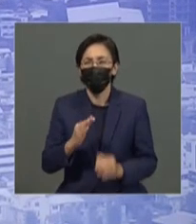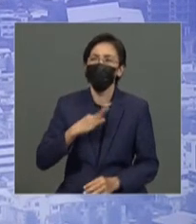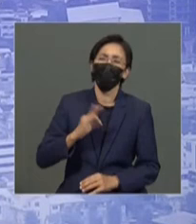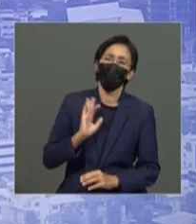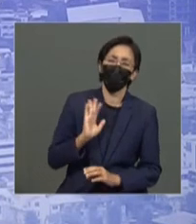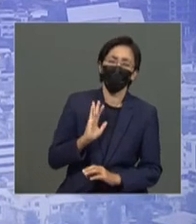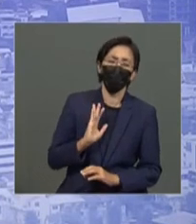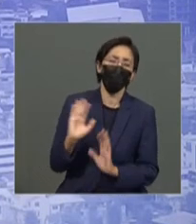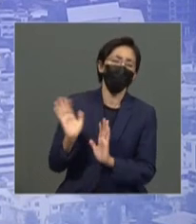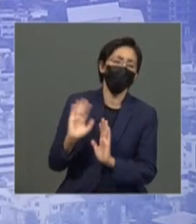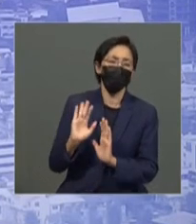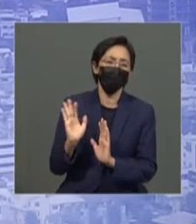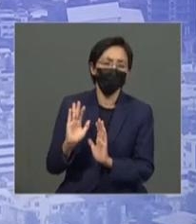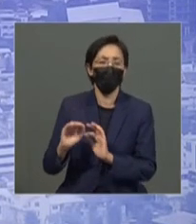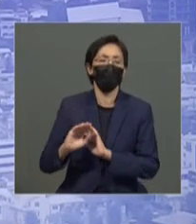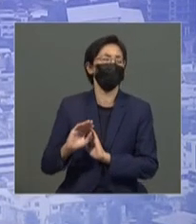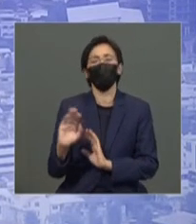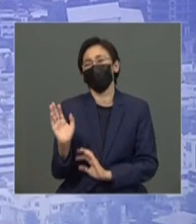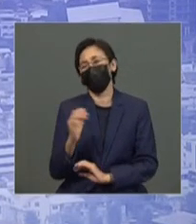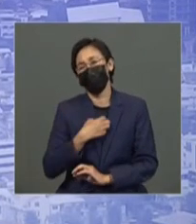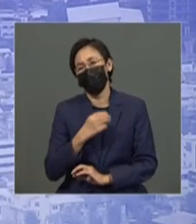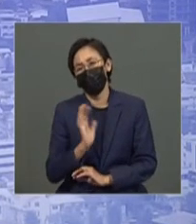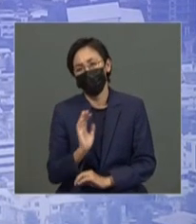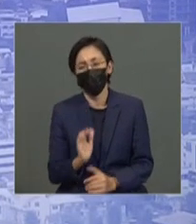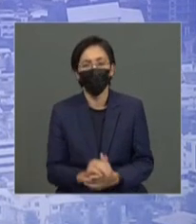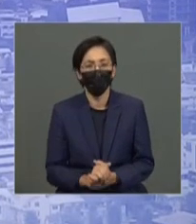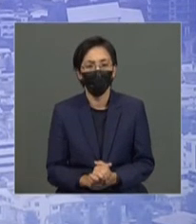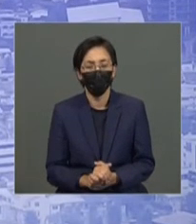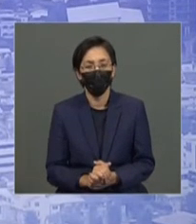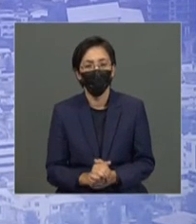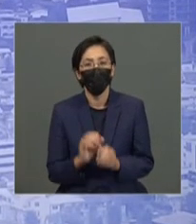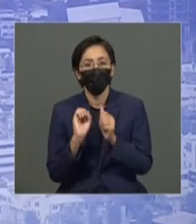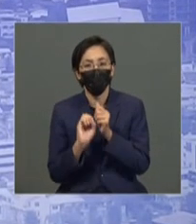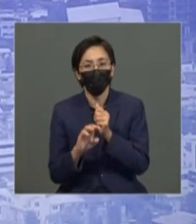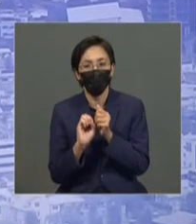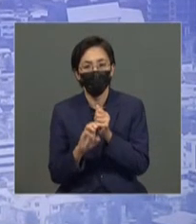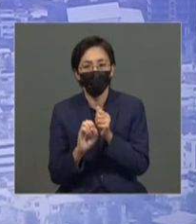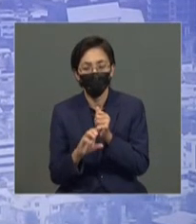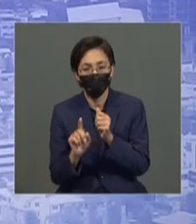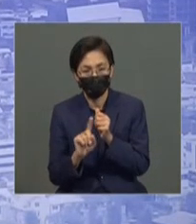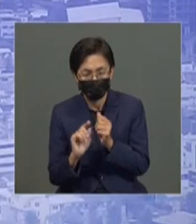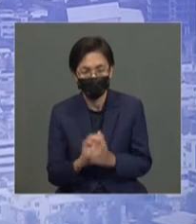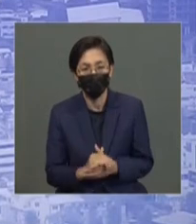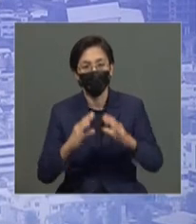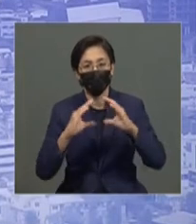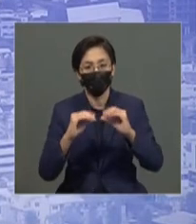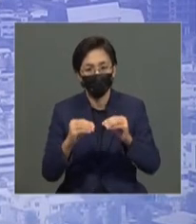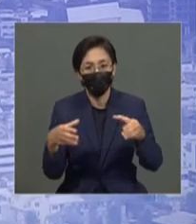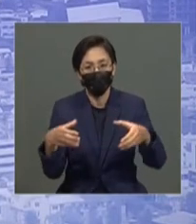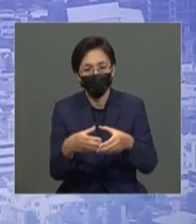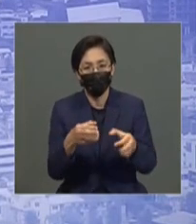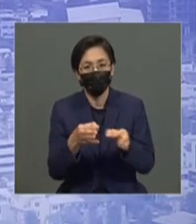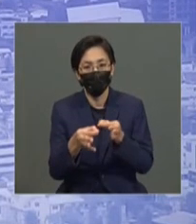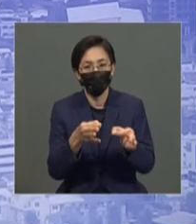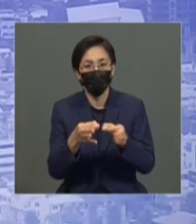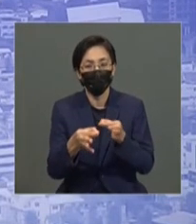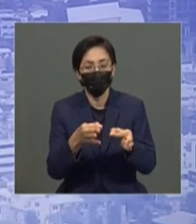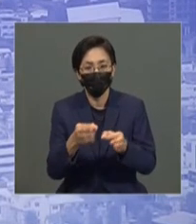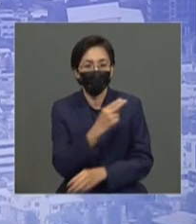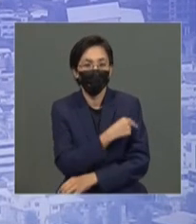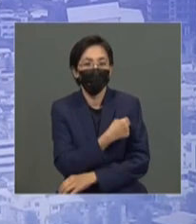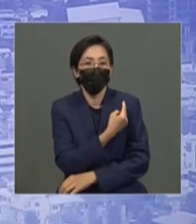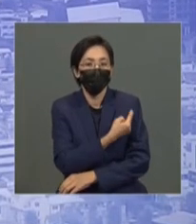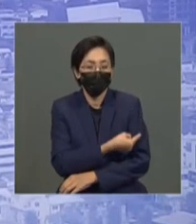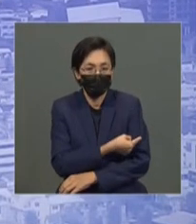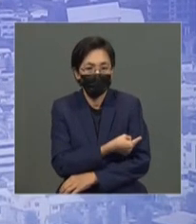างนี้ค่ะและในวันนี้นะคะมีข้อเสนอแนะจากการประชุมคณะที่ปรึกษาด้านการสาธารณ